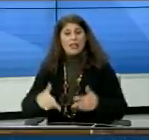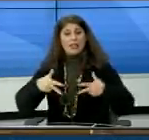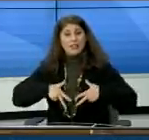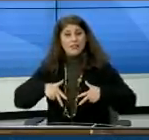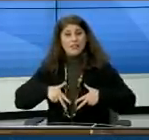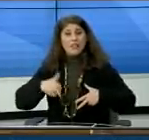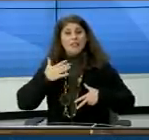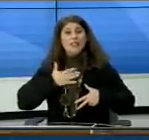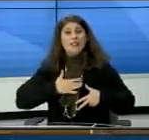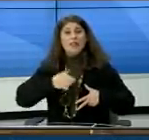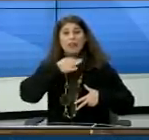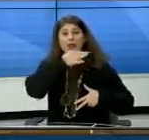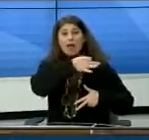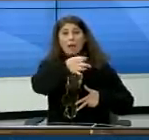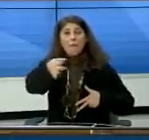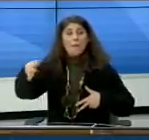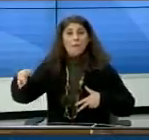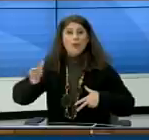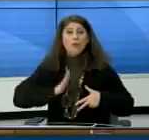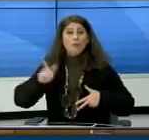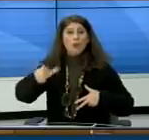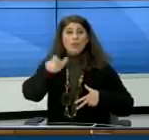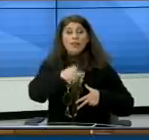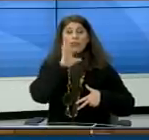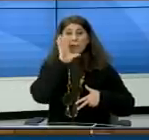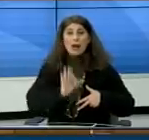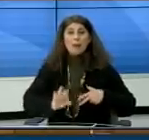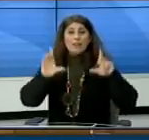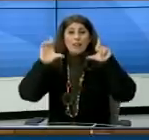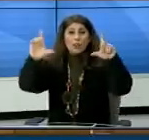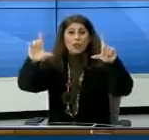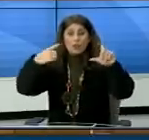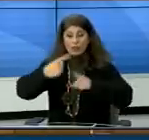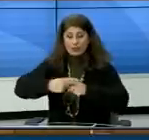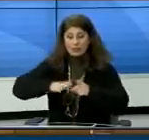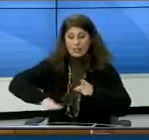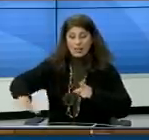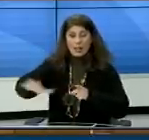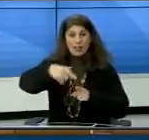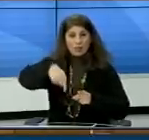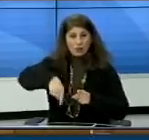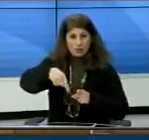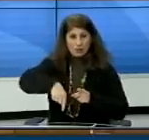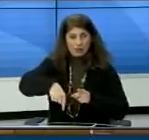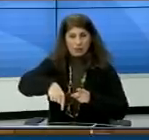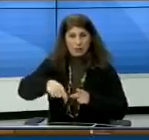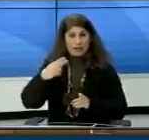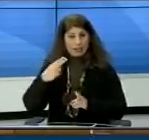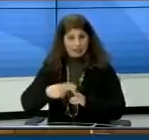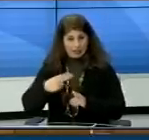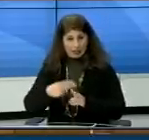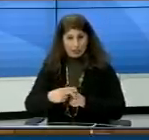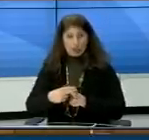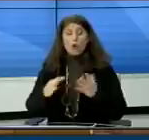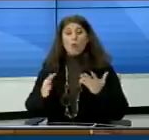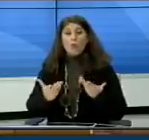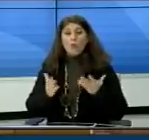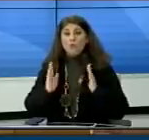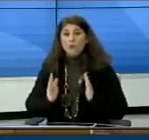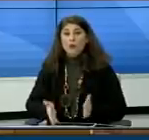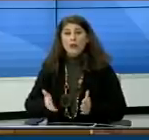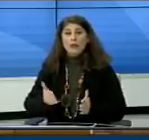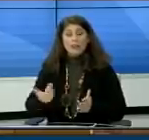στους πολίτες για την πραγματική εικόνα της χώρας σήμερα. Αλλά κυρίως για το πώς μπορεί να